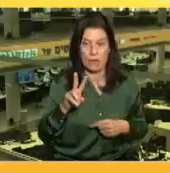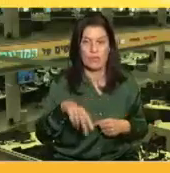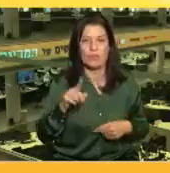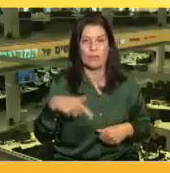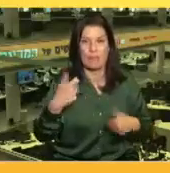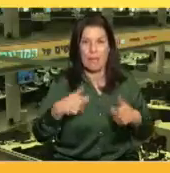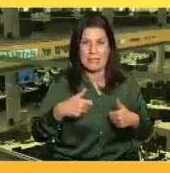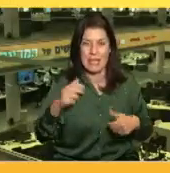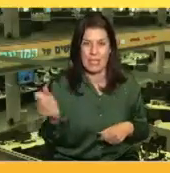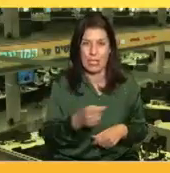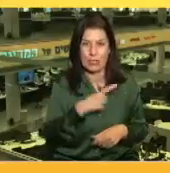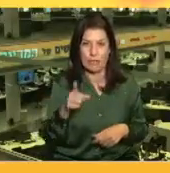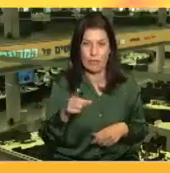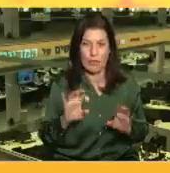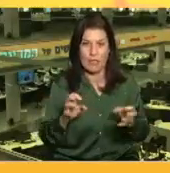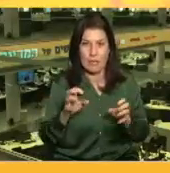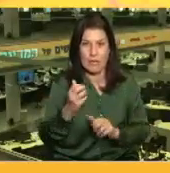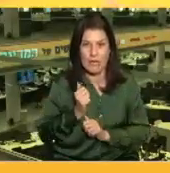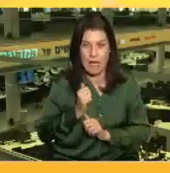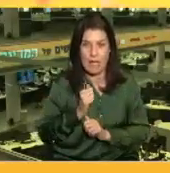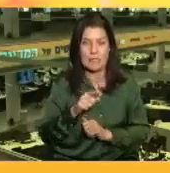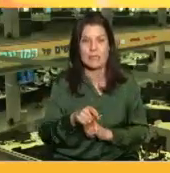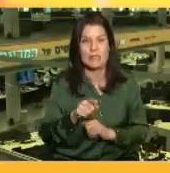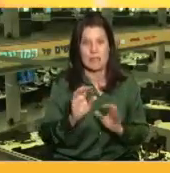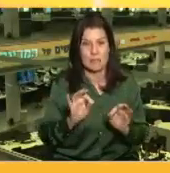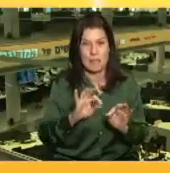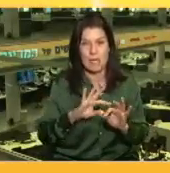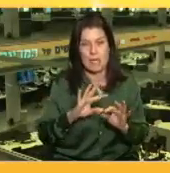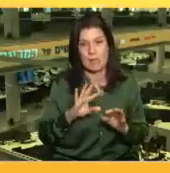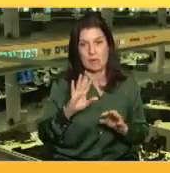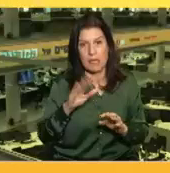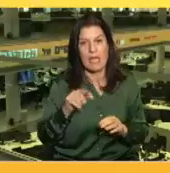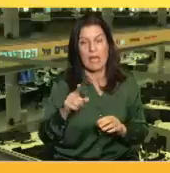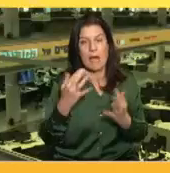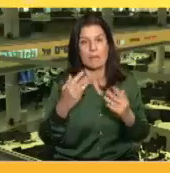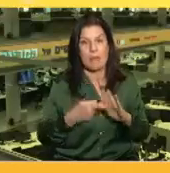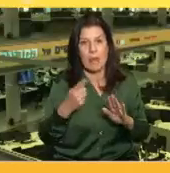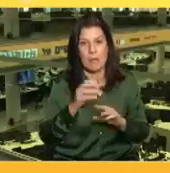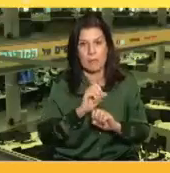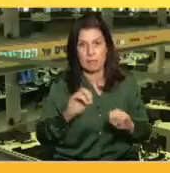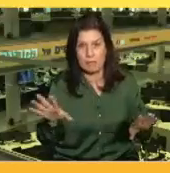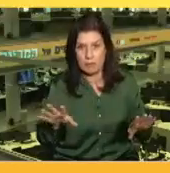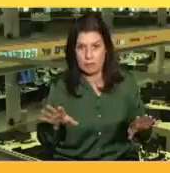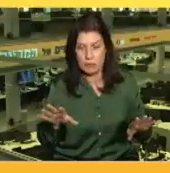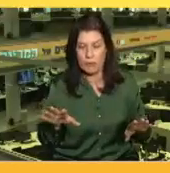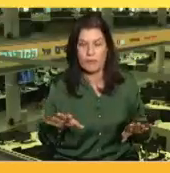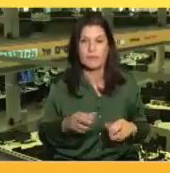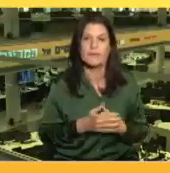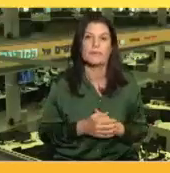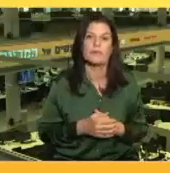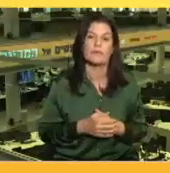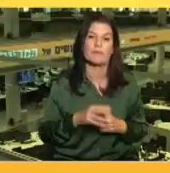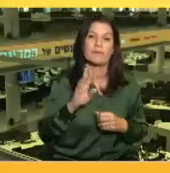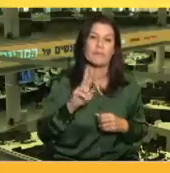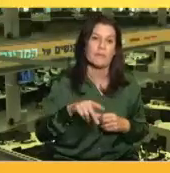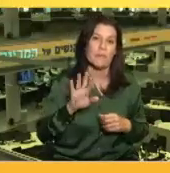בגלגץ, אז המצעד הוא באמת שקלול של גם השמעות, אבל השמעות באמת מצד אחד, מצד שני שזה, מצד שני שלישי שירותי